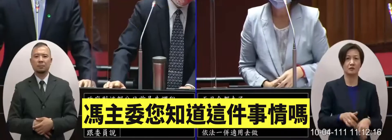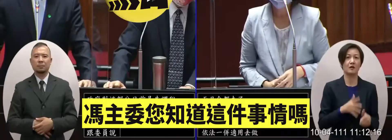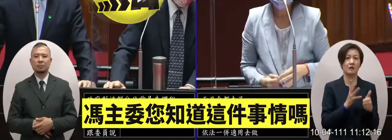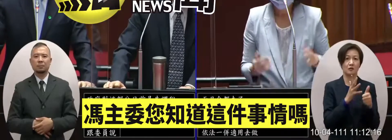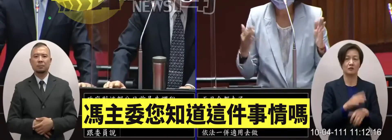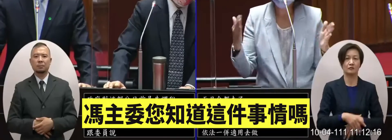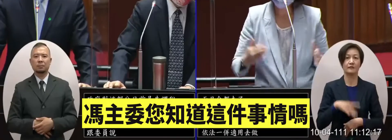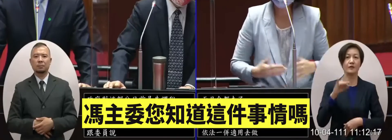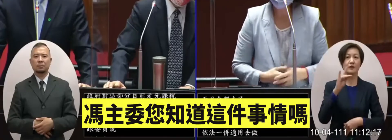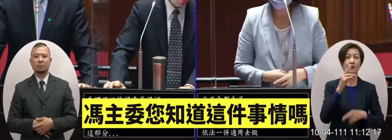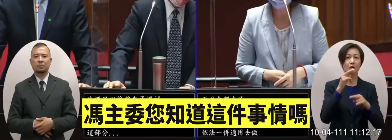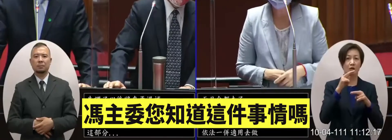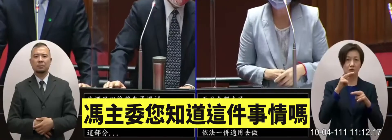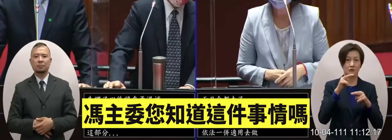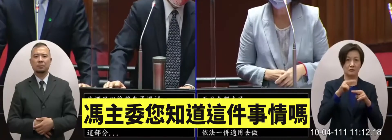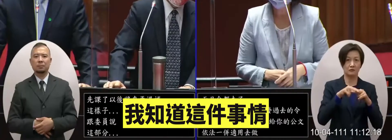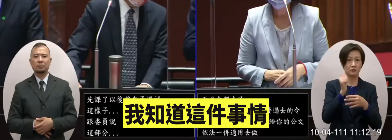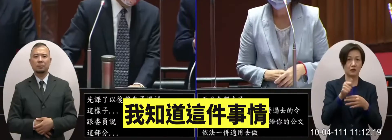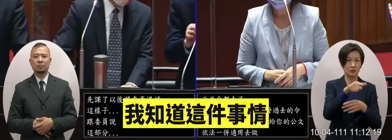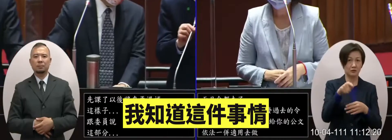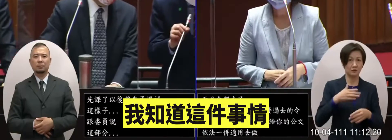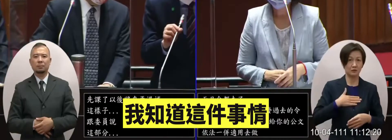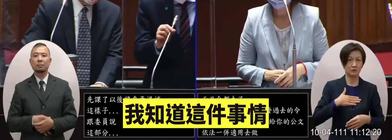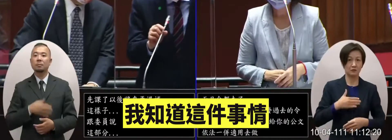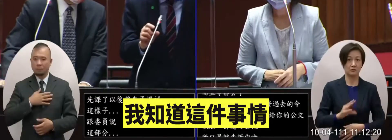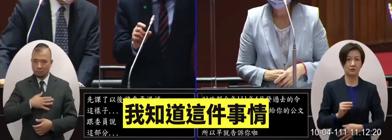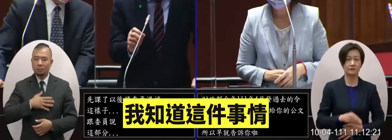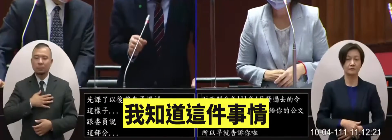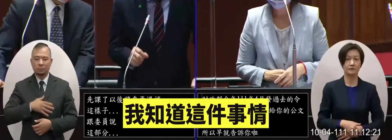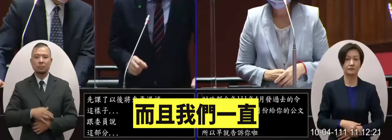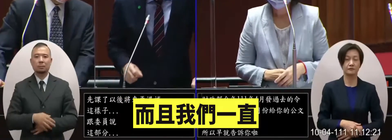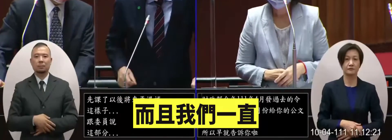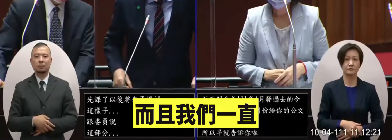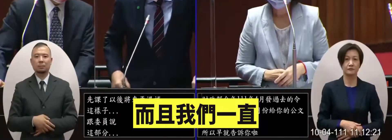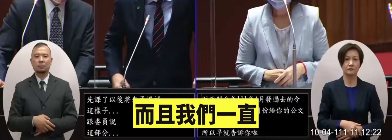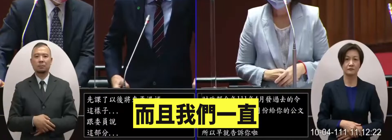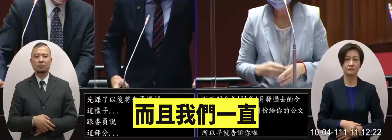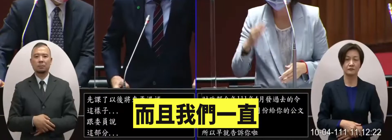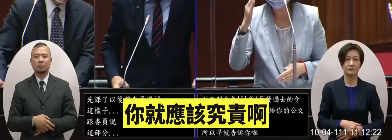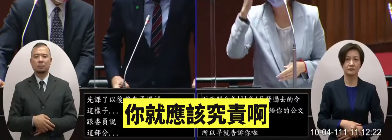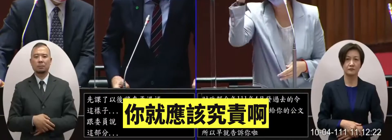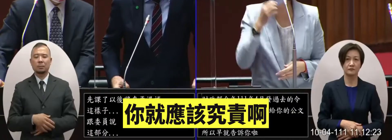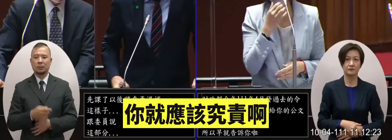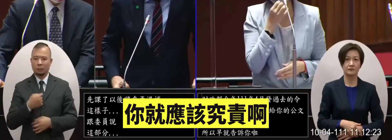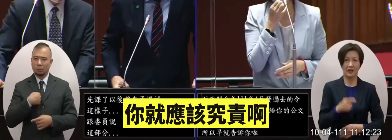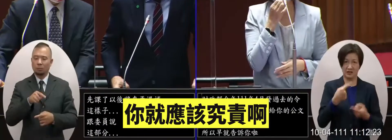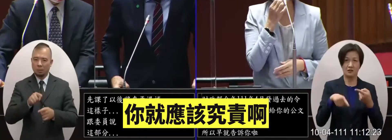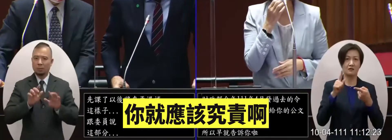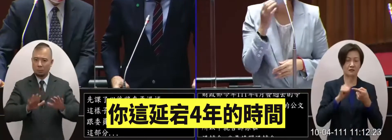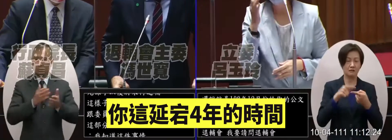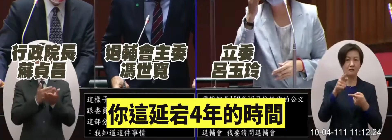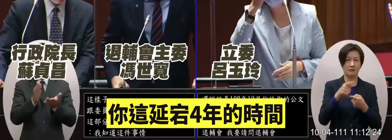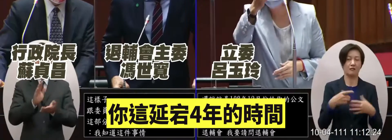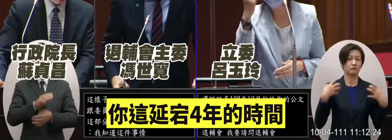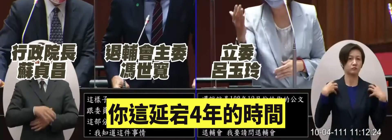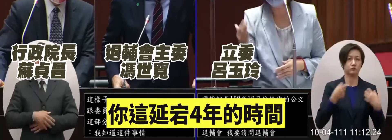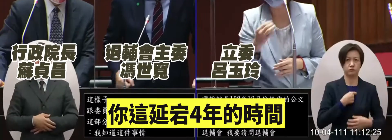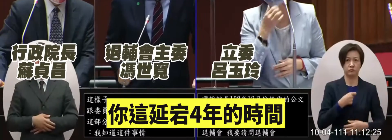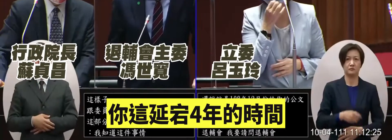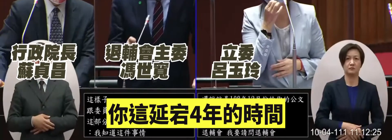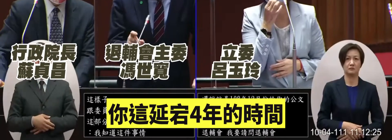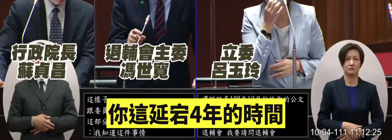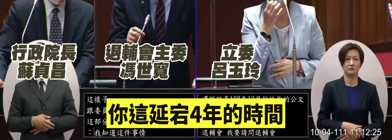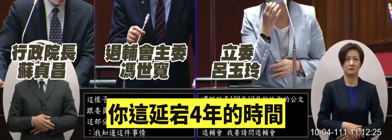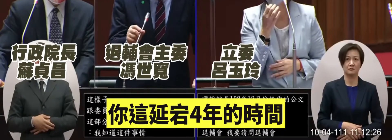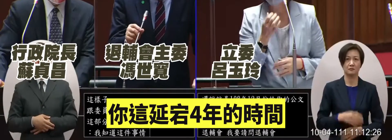翁主委，您知道这件事情吗？ 我知道这件事情，而且我们一直 那你就应该就责啊！你这延宕